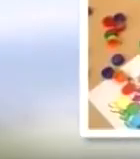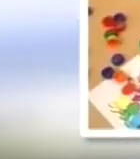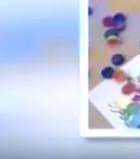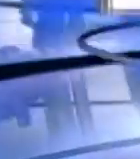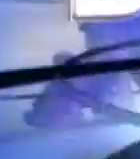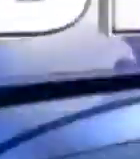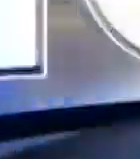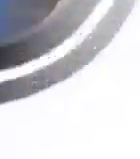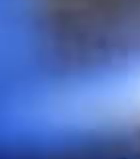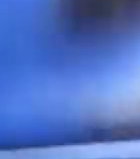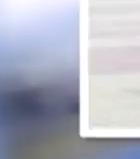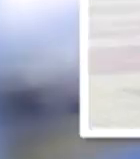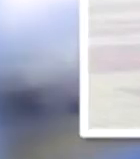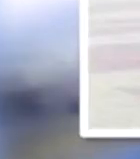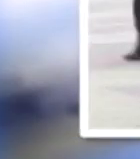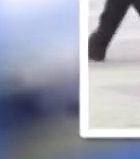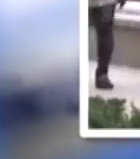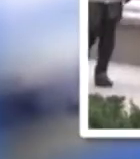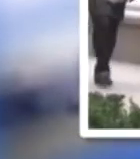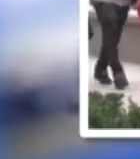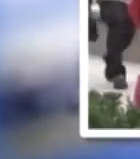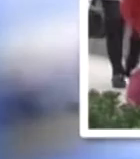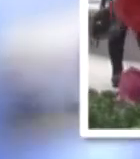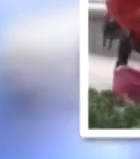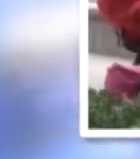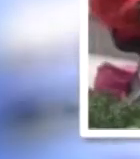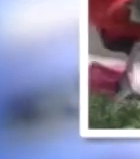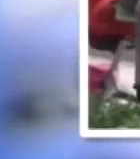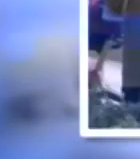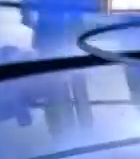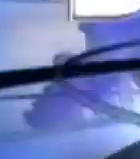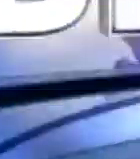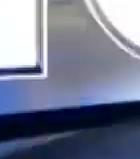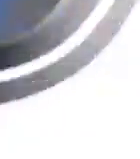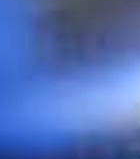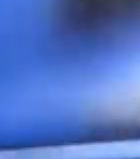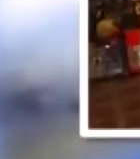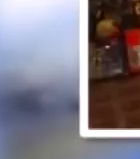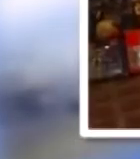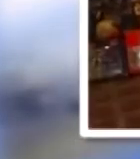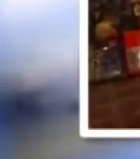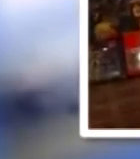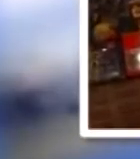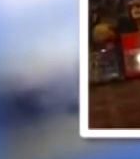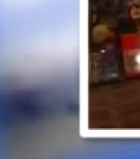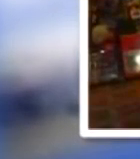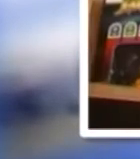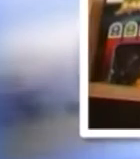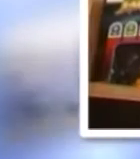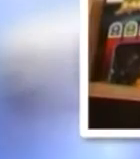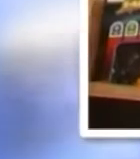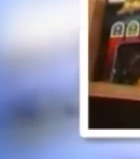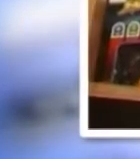обласного центру. На Тернопільщину прийшов сезон вірусних захворювань. Наближається День Святого